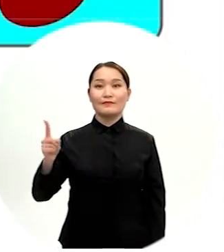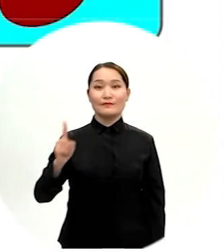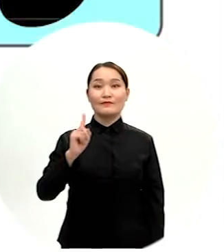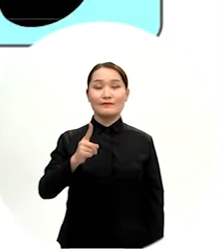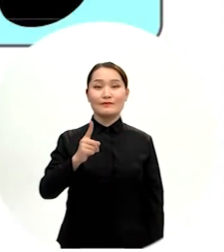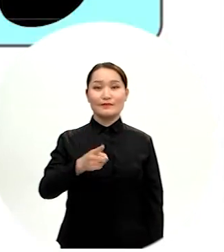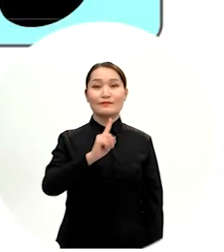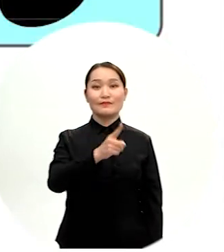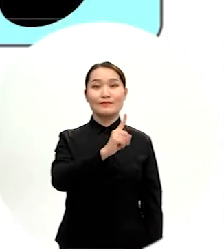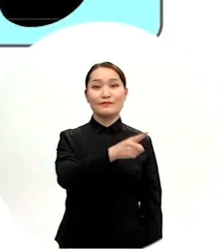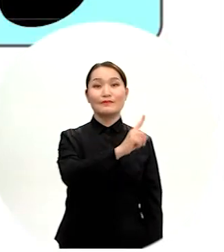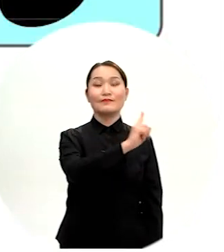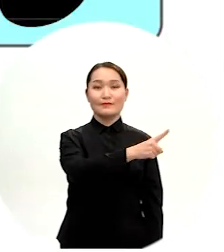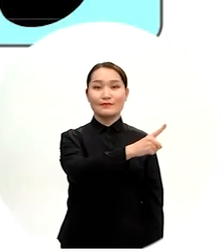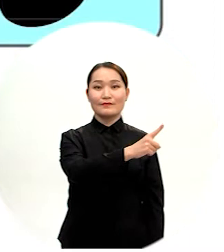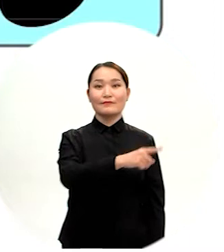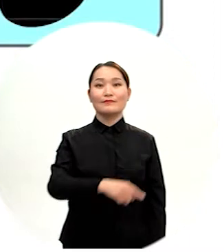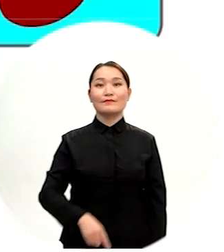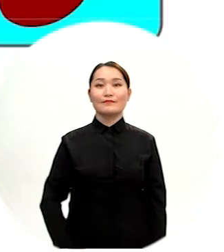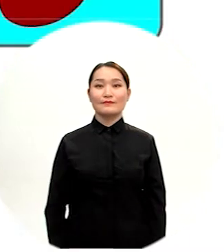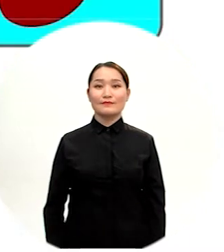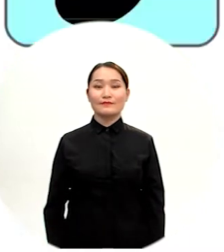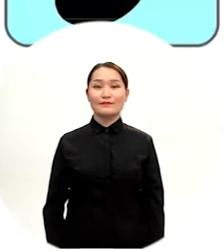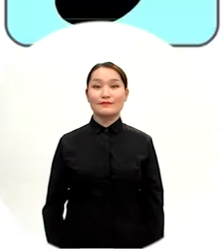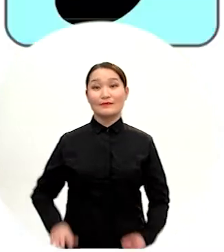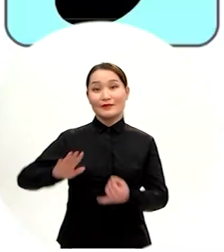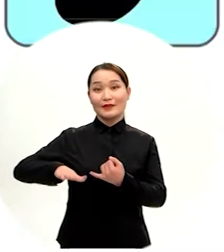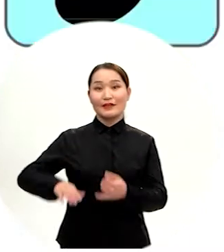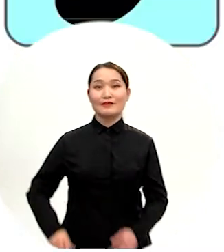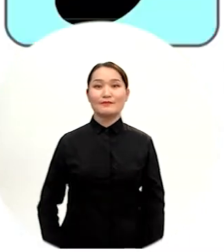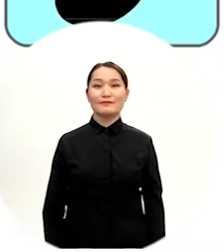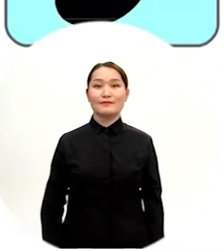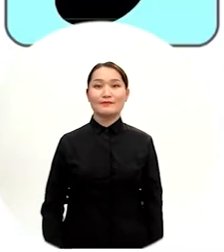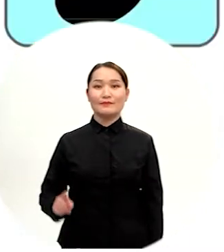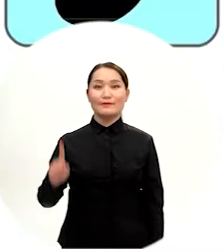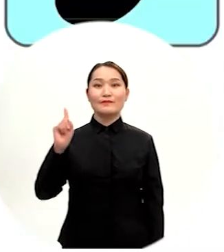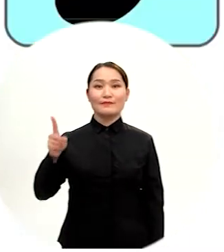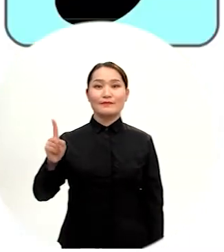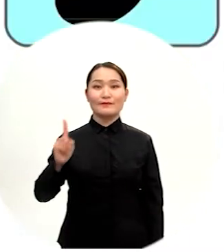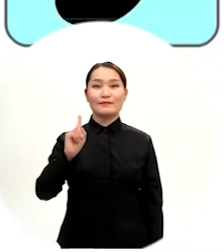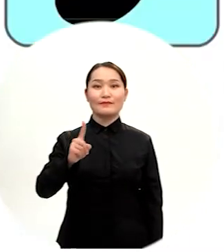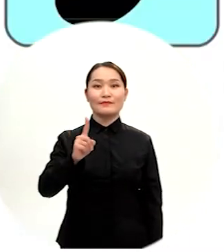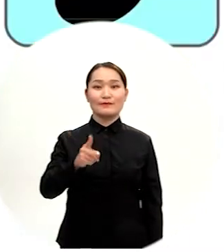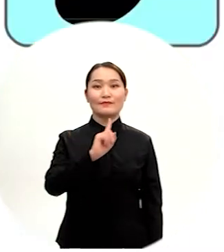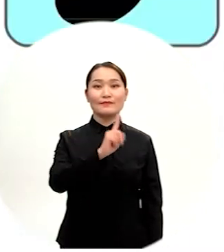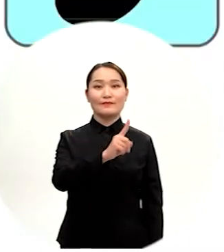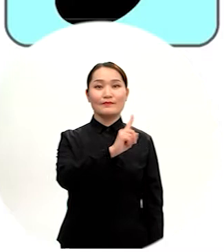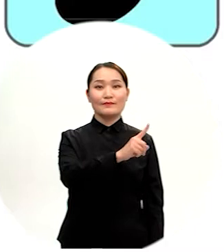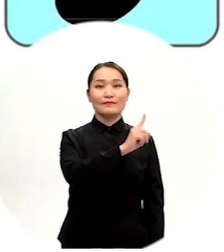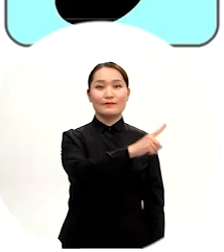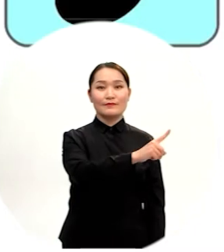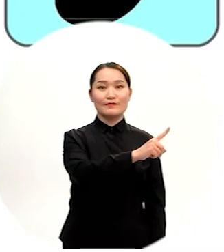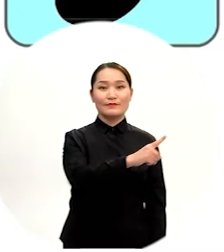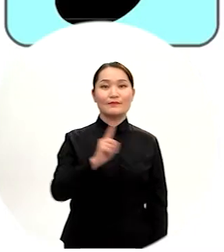4, 2, 2, 3, 4, 2 다락인 힘들 2 Nicky, higher